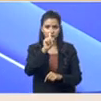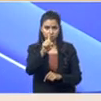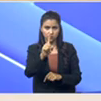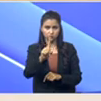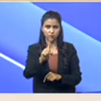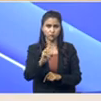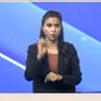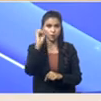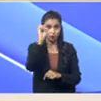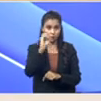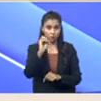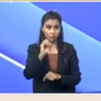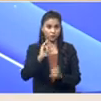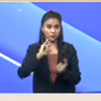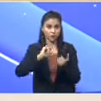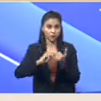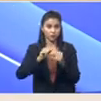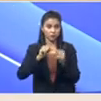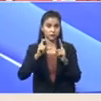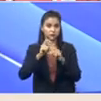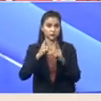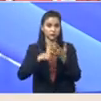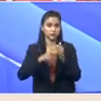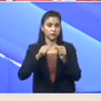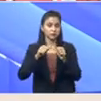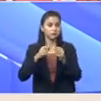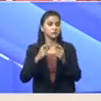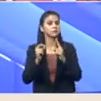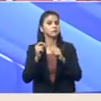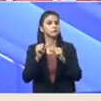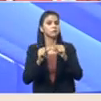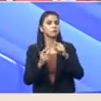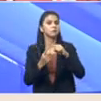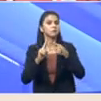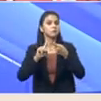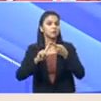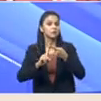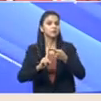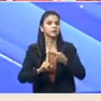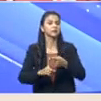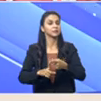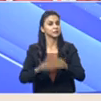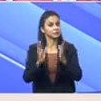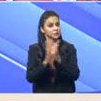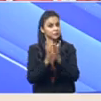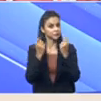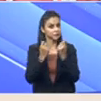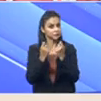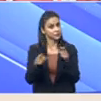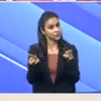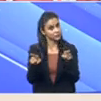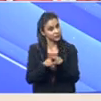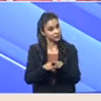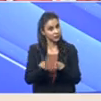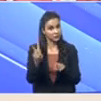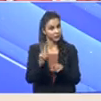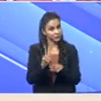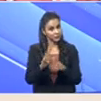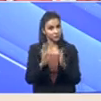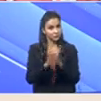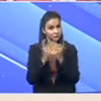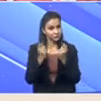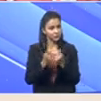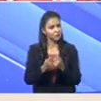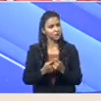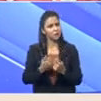को सरदार पटेल जी की जयंती के दिन ही दीपावली का पर्व भी है। हम